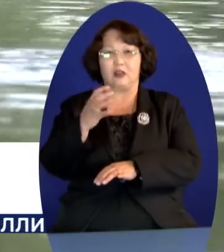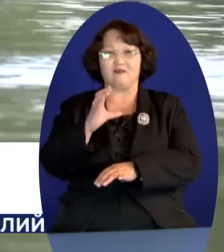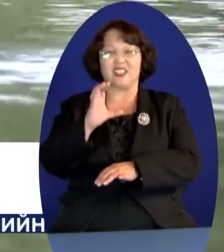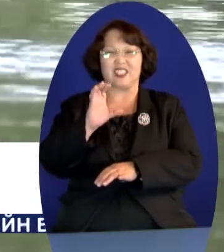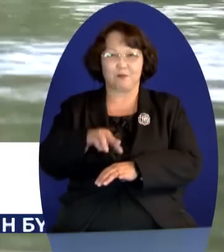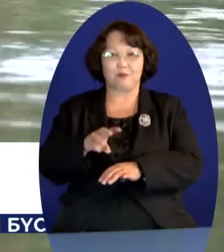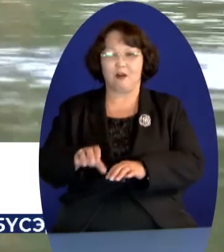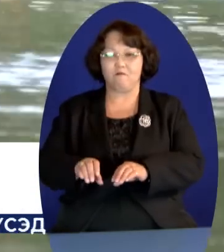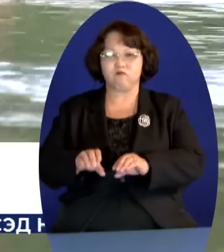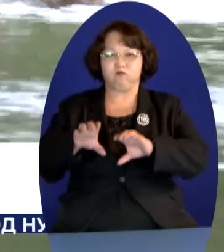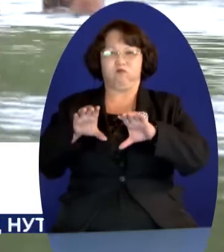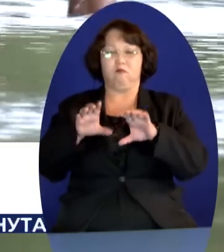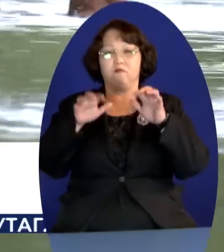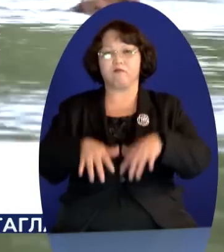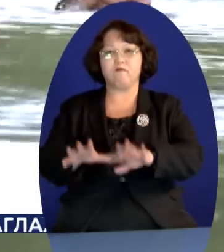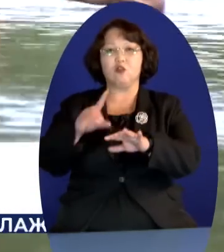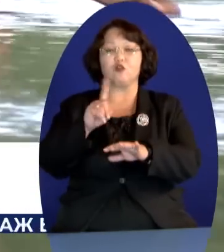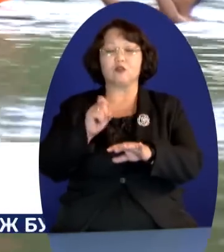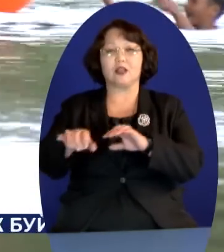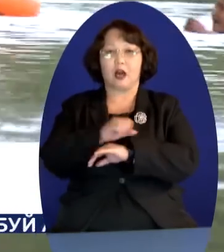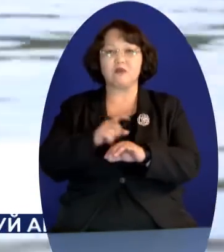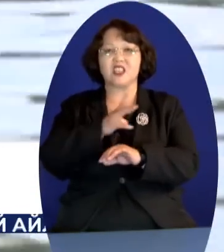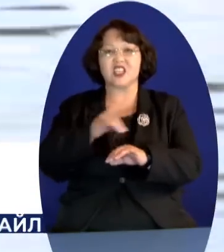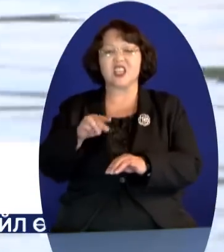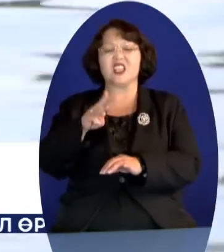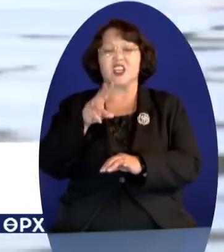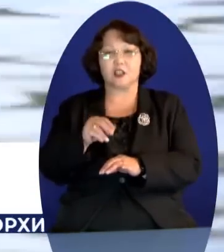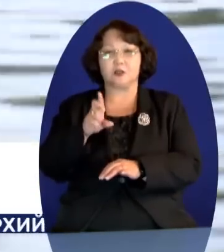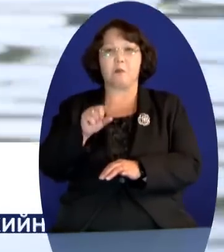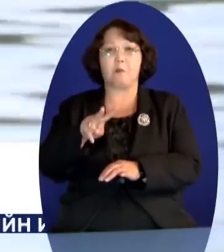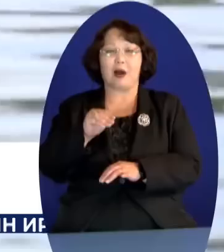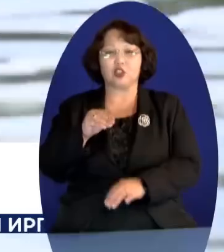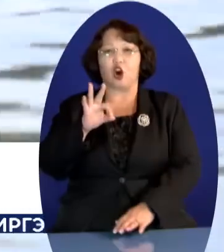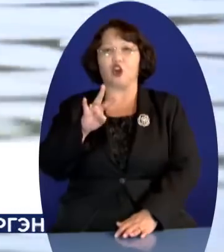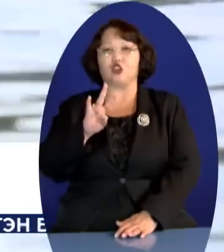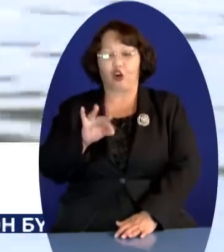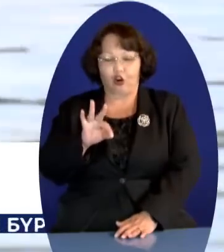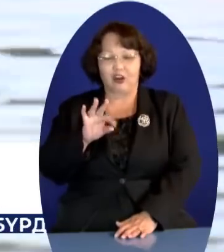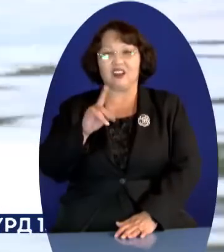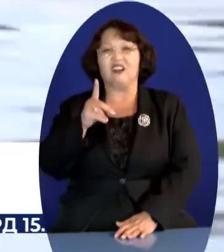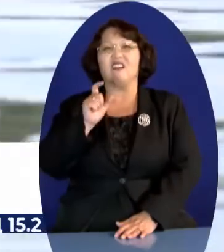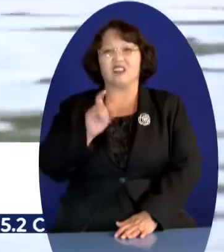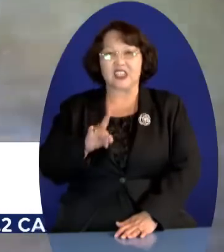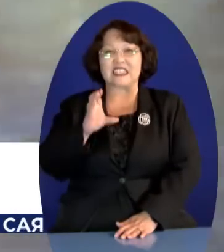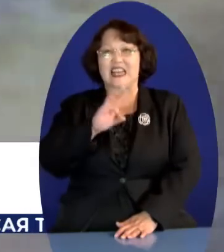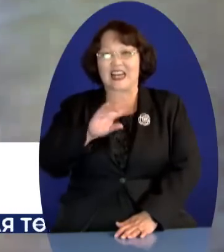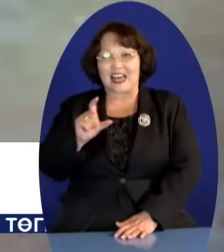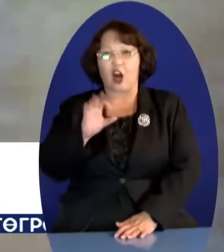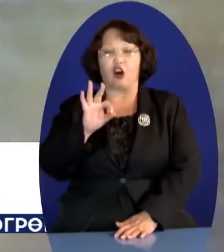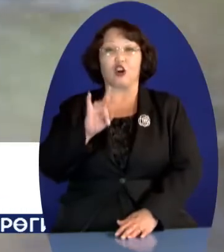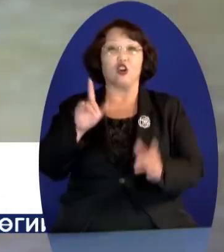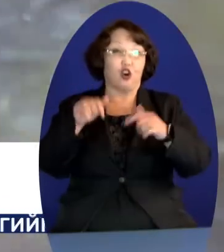байна. Тодорхойлолоо Хөвсгөл аймгийн Иг Хинтэн аймаг Тэрэлж, Балж, Онон, Хэрлэн, Сэлэн мөрөн болон Орхон голын усны